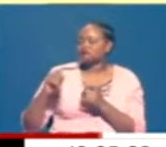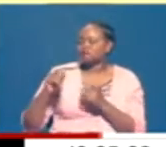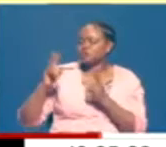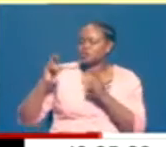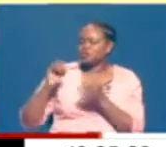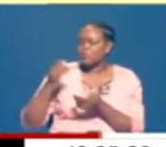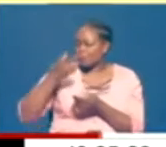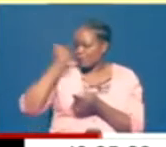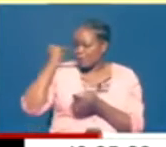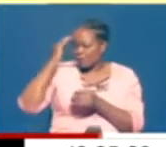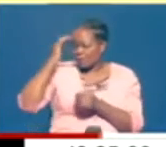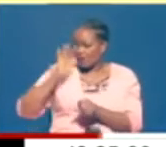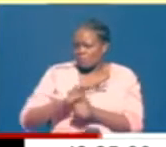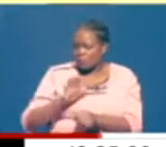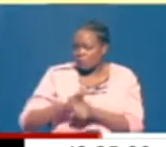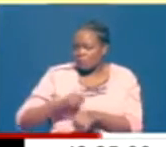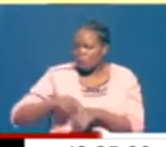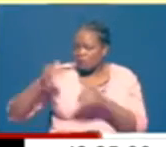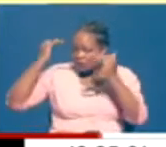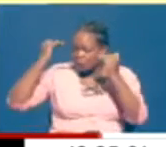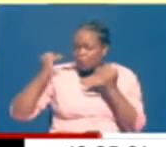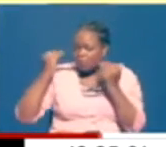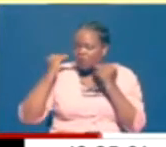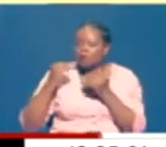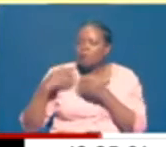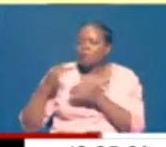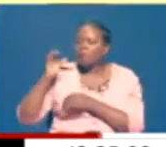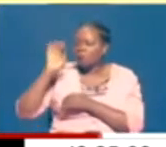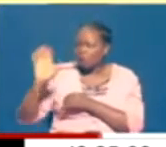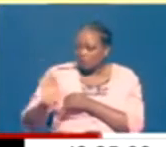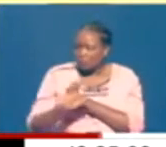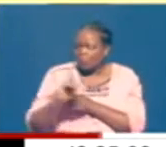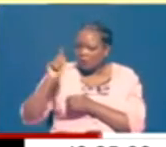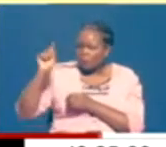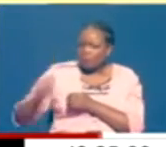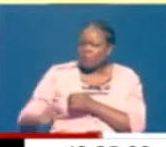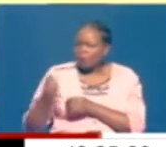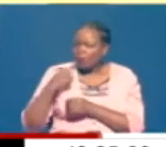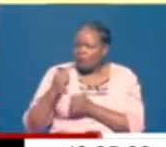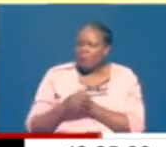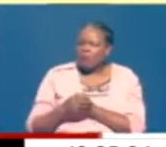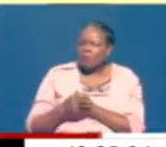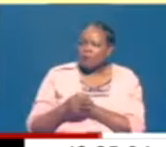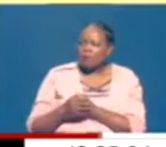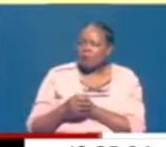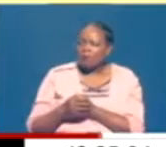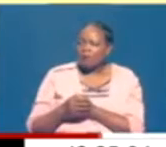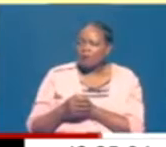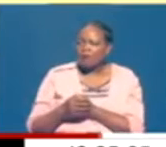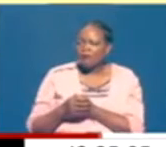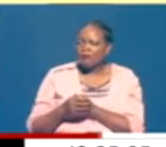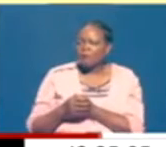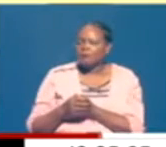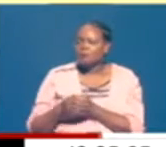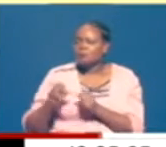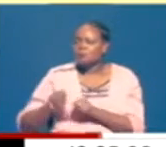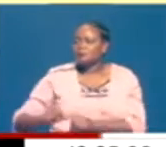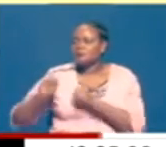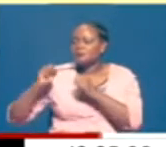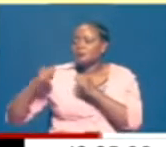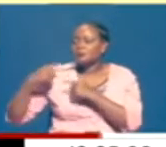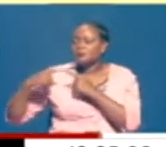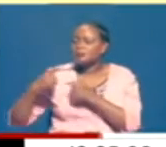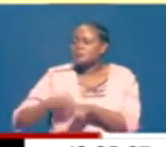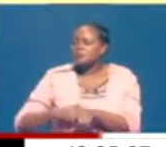sana wakati High Court walikuwa akitoa maoni yao, jaji ambaye alikuwa presiding katika hiyo process, wakati